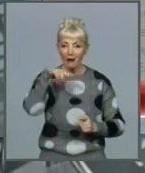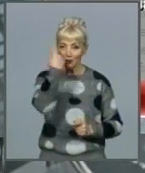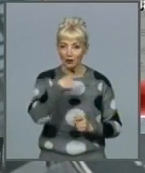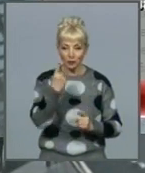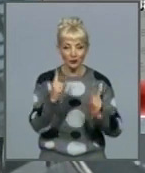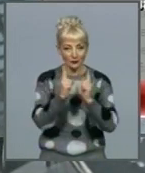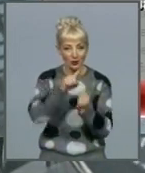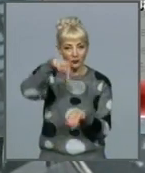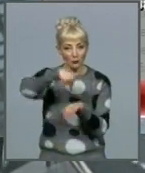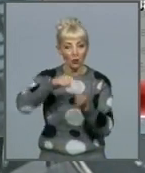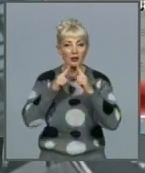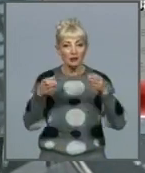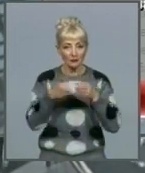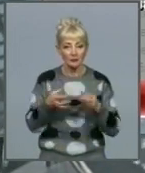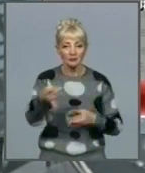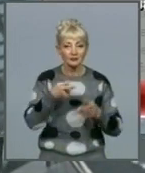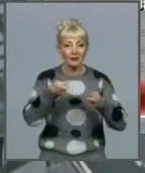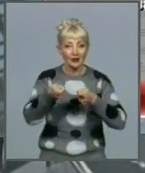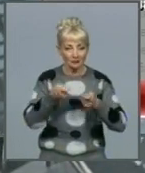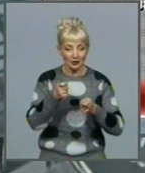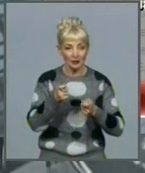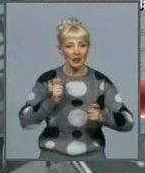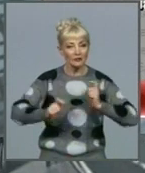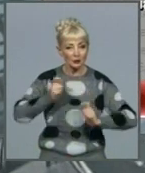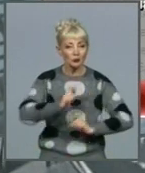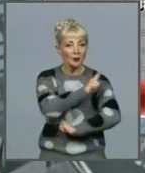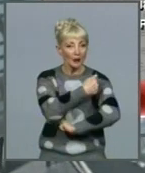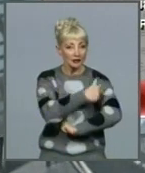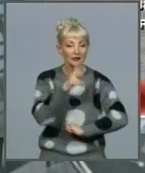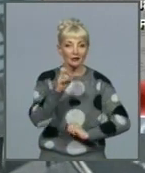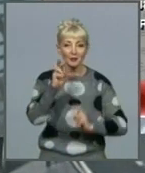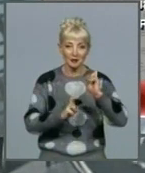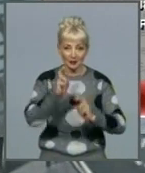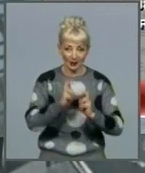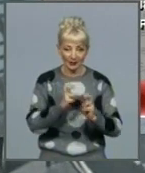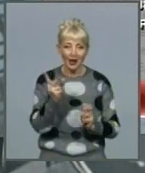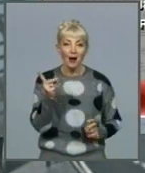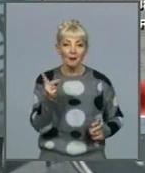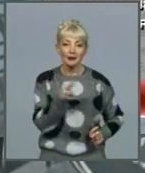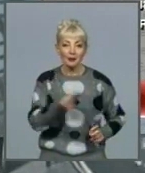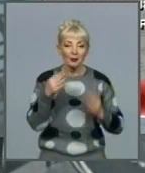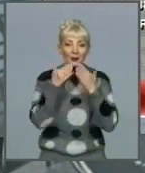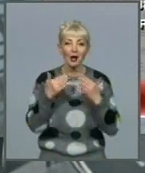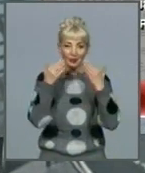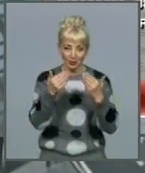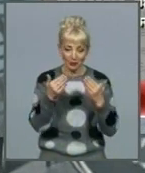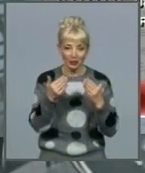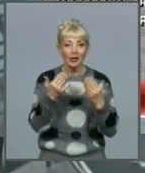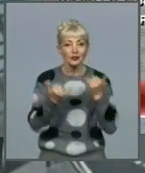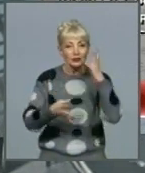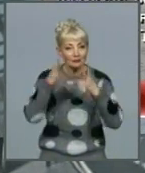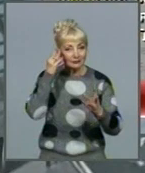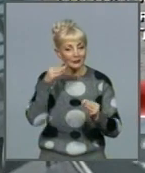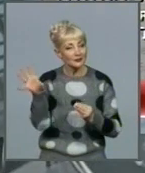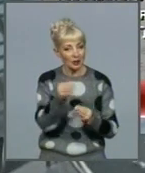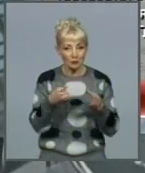районных администрациях, вузах, в больницах и на предприятиях. 1,5 миллиона обращений принято в работу всеми службами. Главный